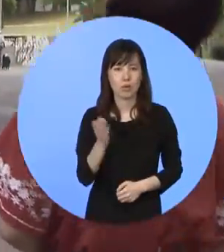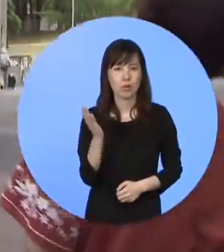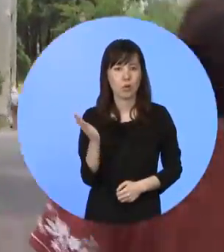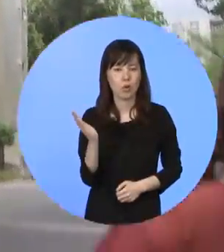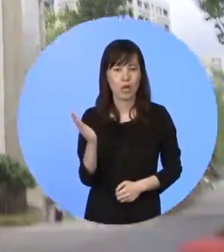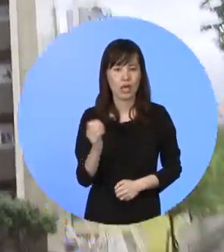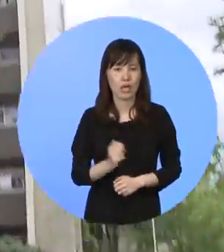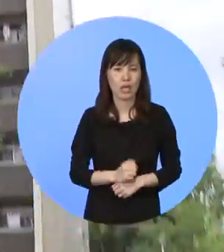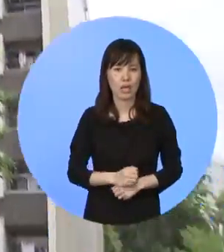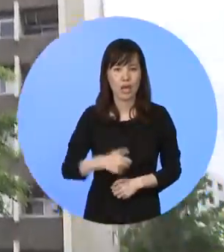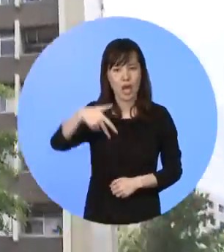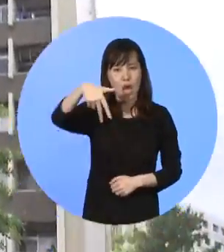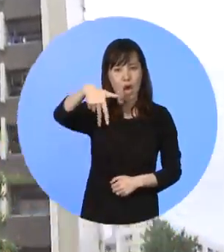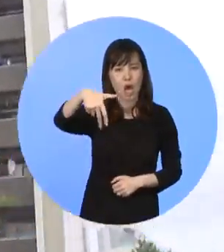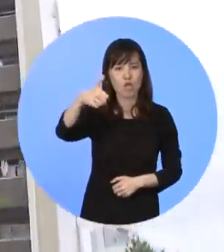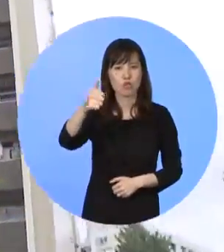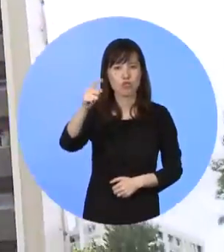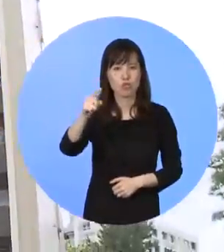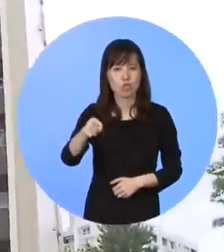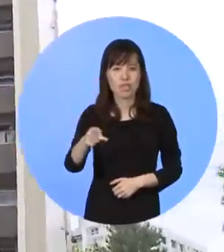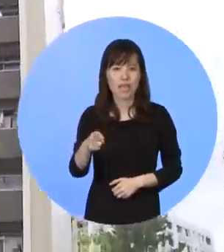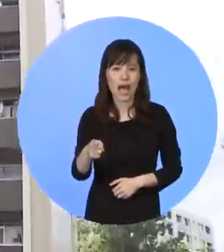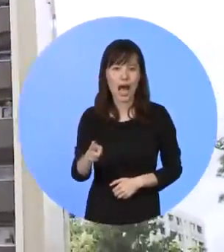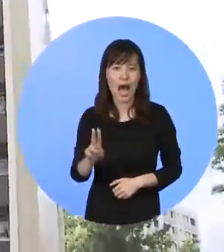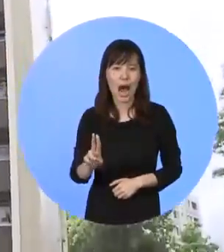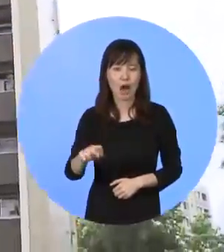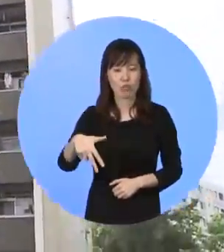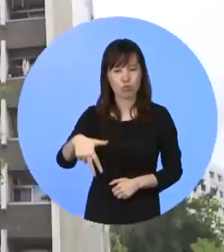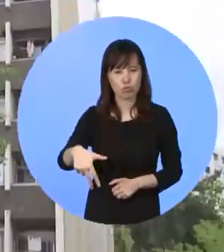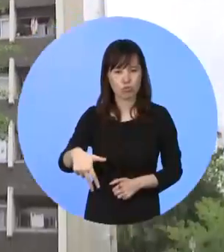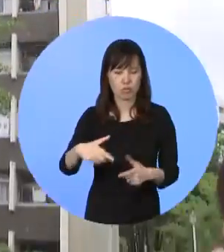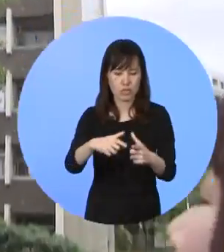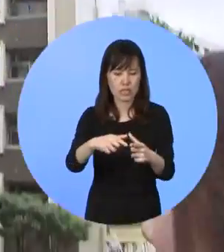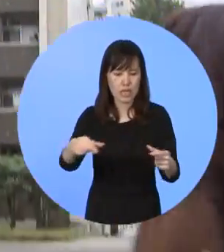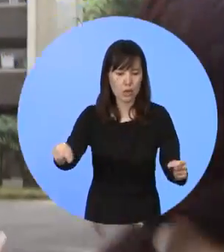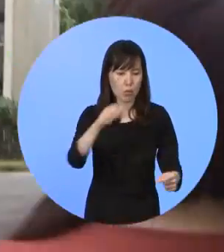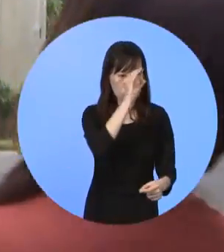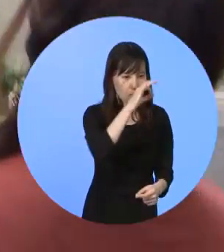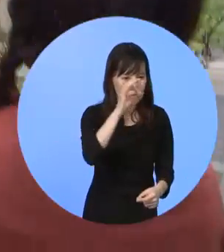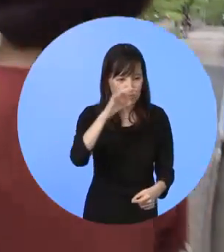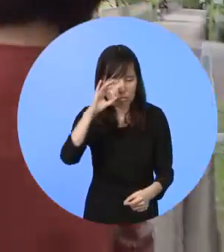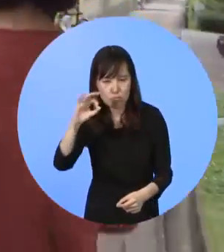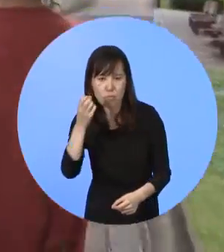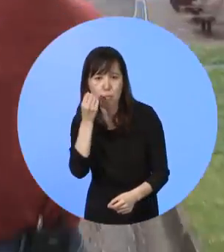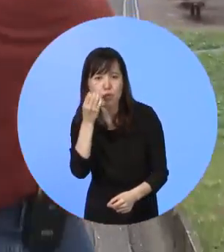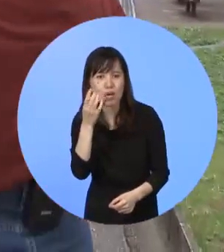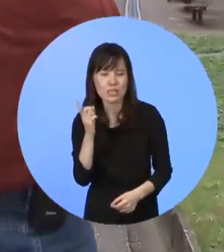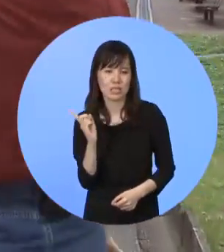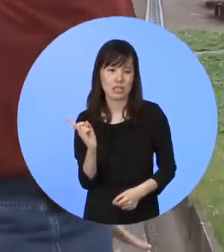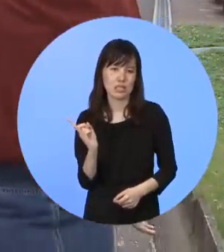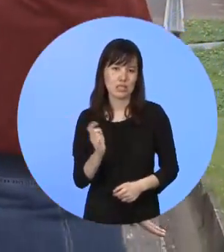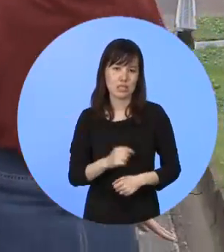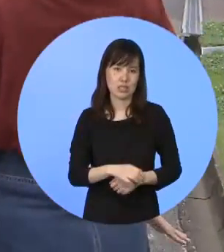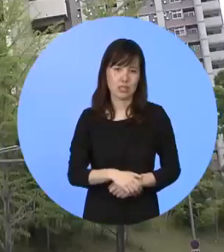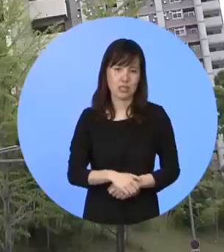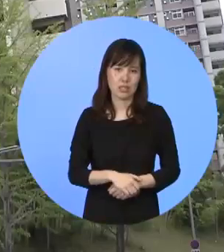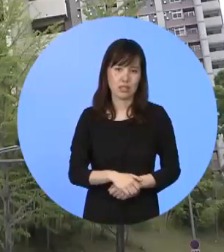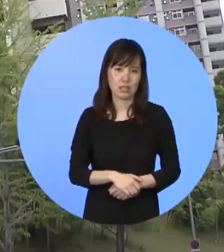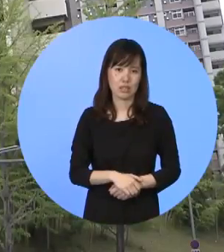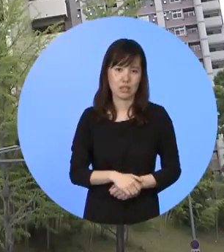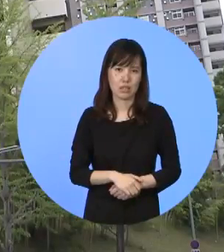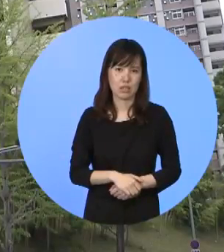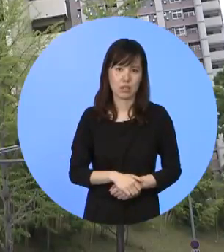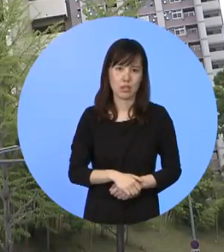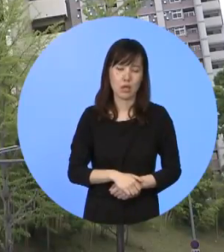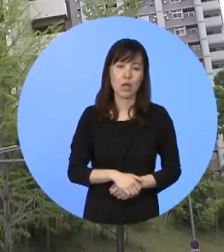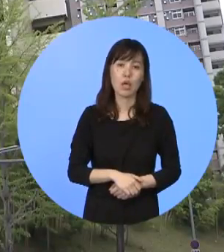建物ですね、はい、これはスターハウスと言われている、はい、全国的にも珍しい建物で、実はこれも団地なんです。 す